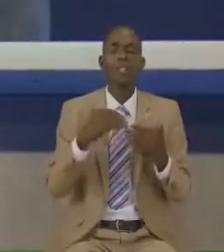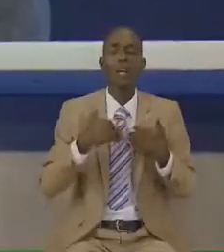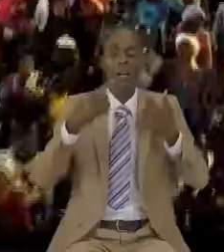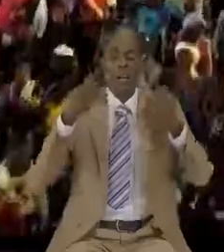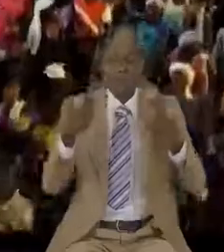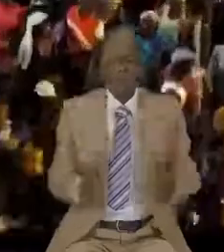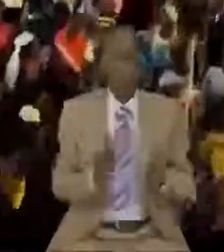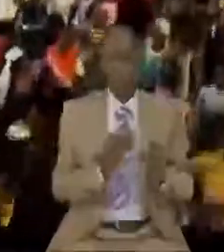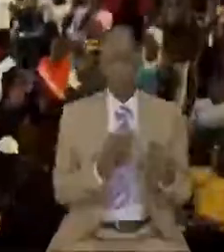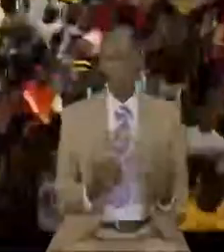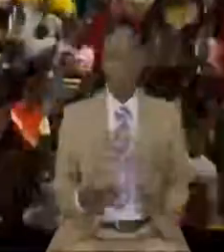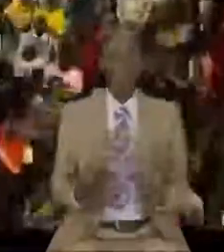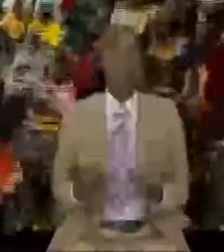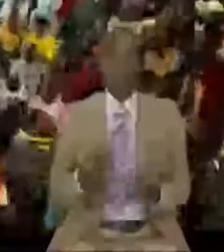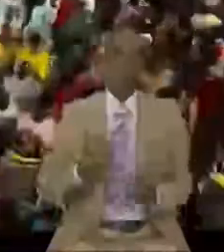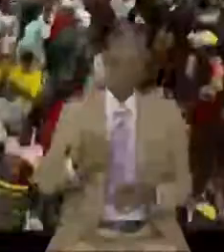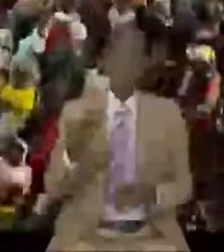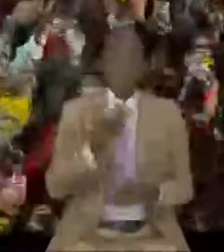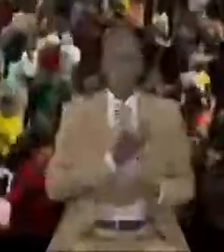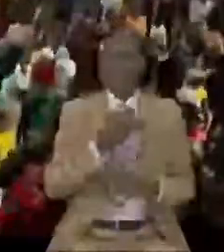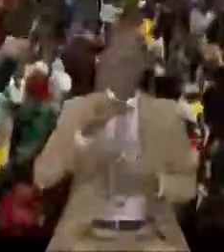savons que c'est fait déjà.